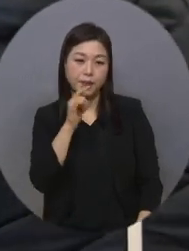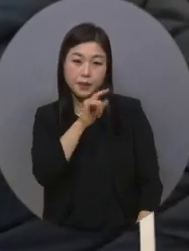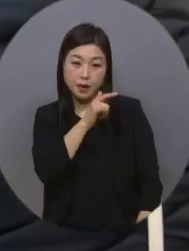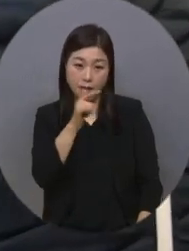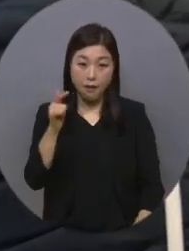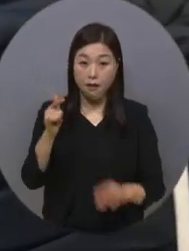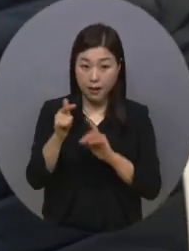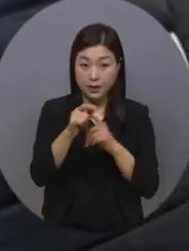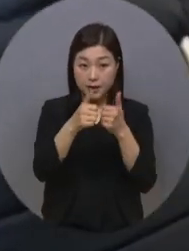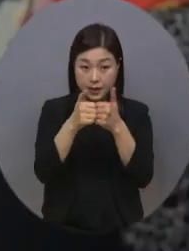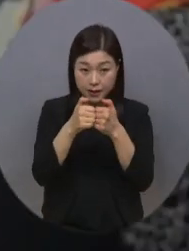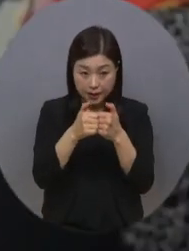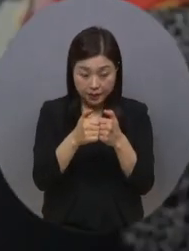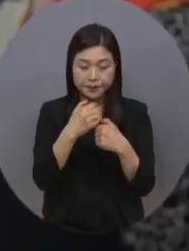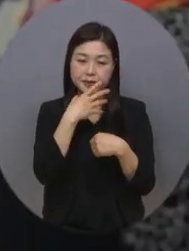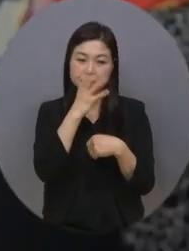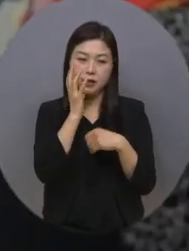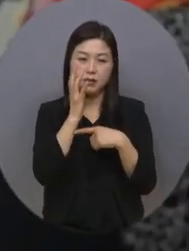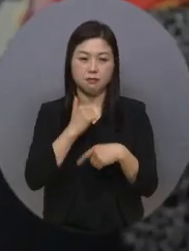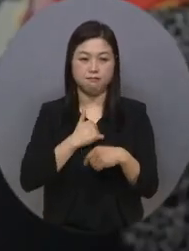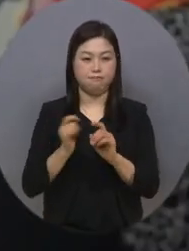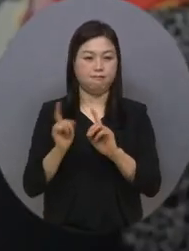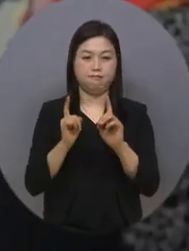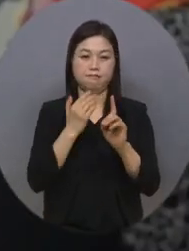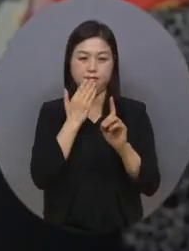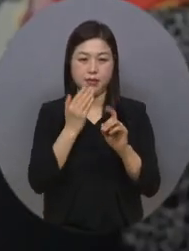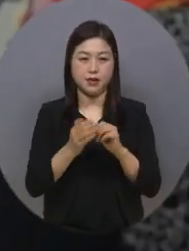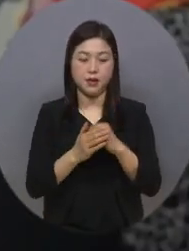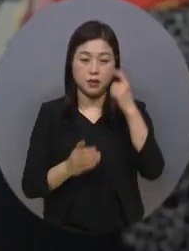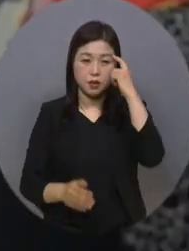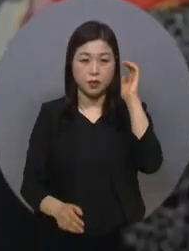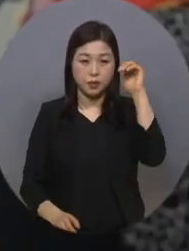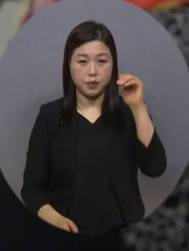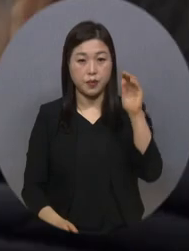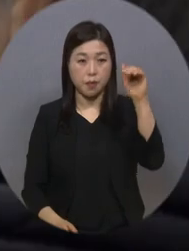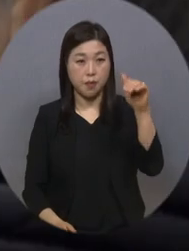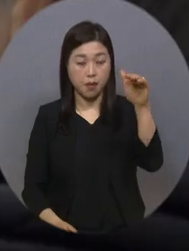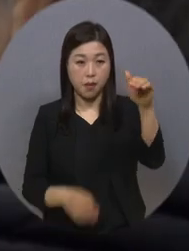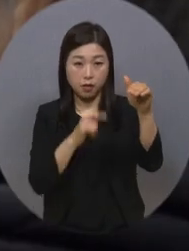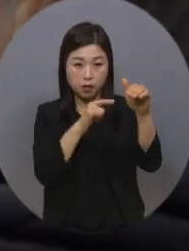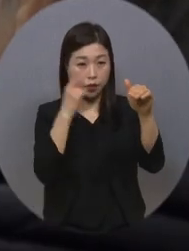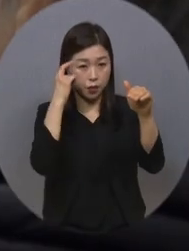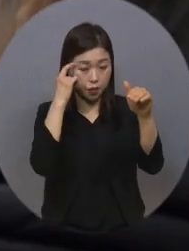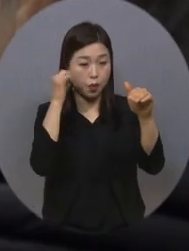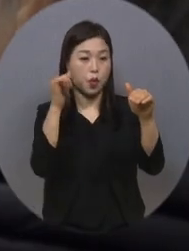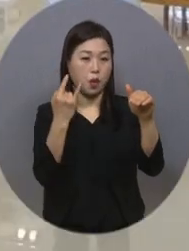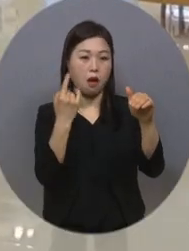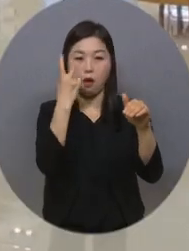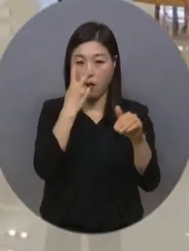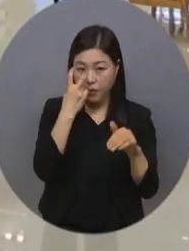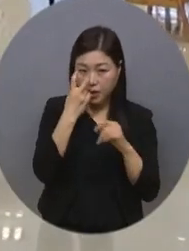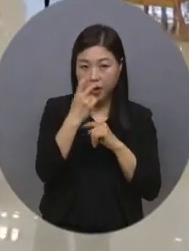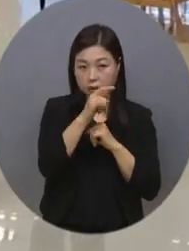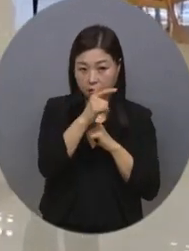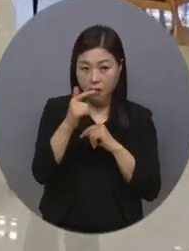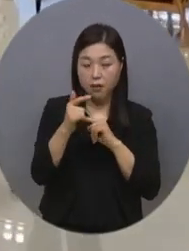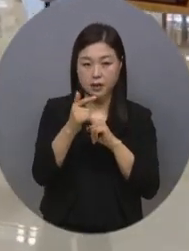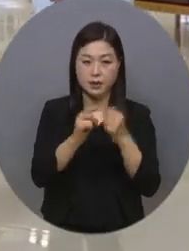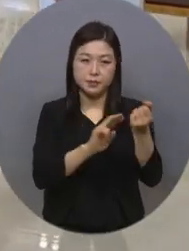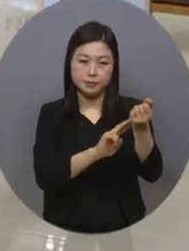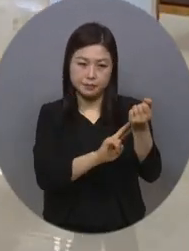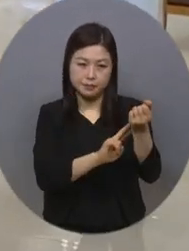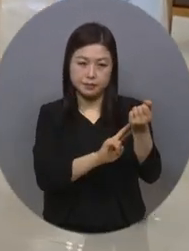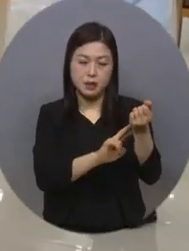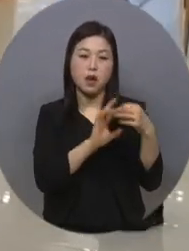노년의 자존감 회복을, 뇌파 측정으로 현재의 뇌 상태 점검 및 뇌 건강 대책을, 한 방으로 접근